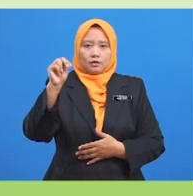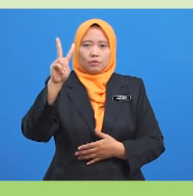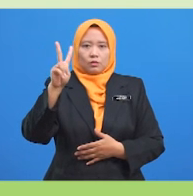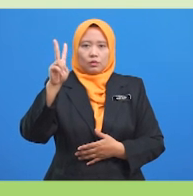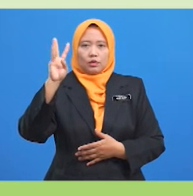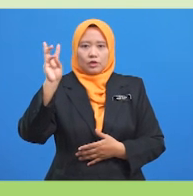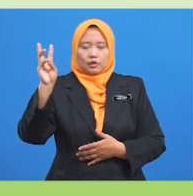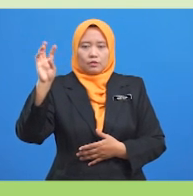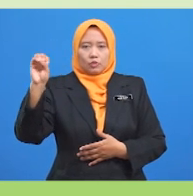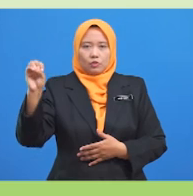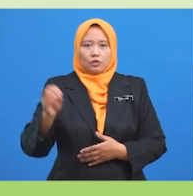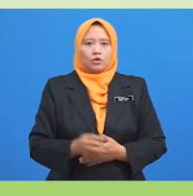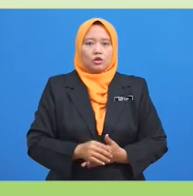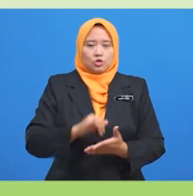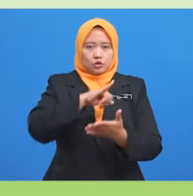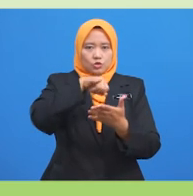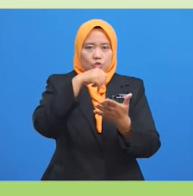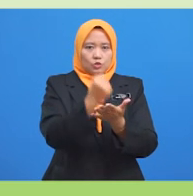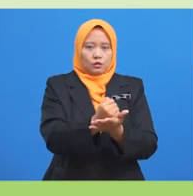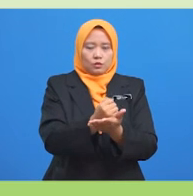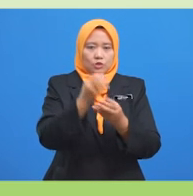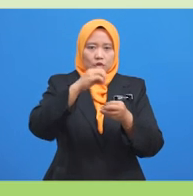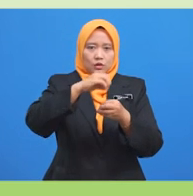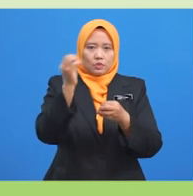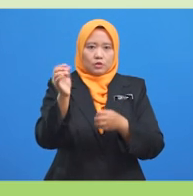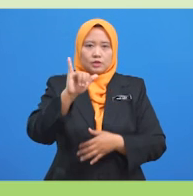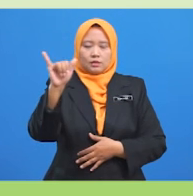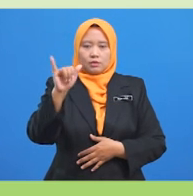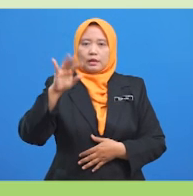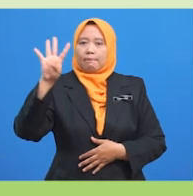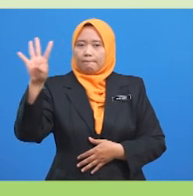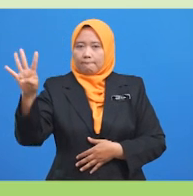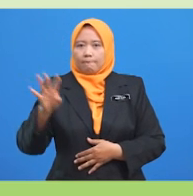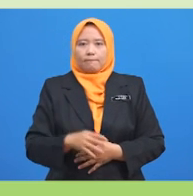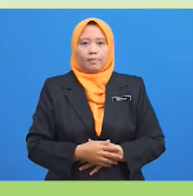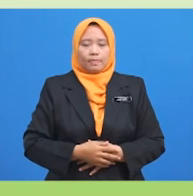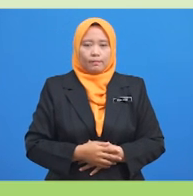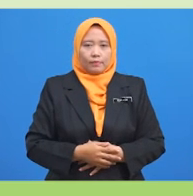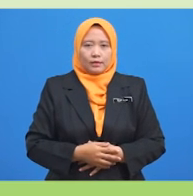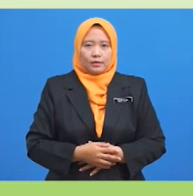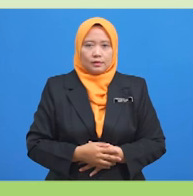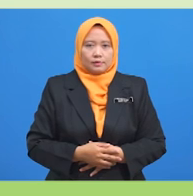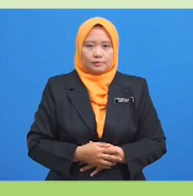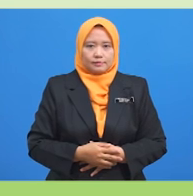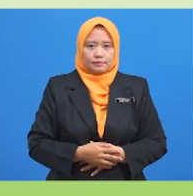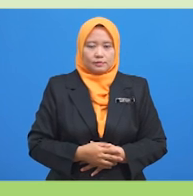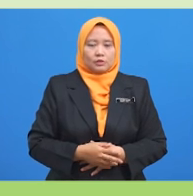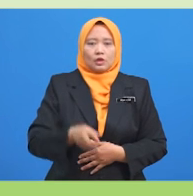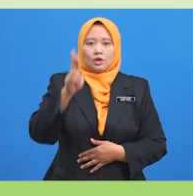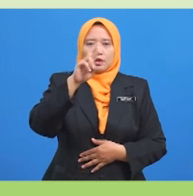RM260 dan jumlah output 4 unit. Kos purata sama dengan jumlah kos